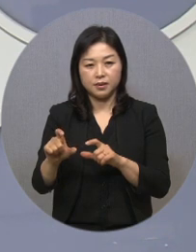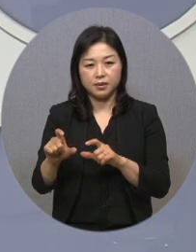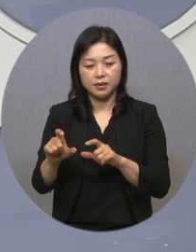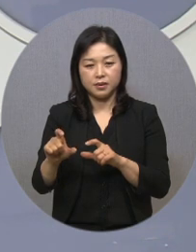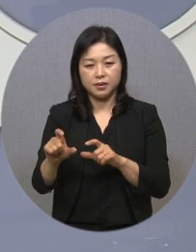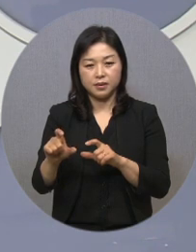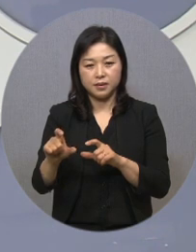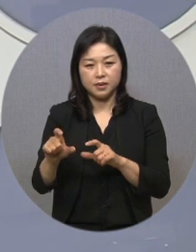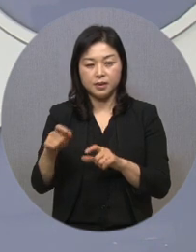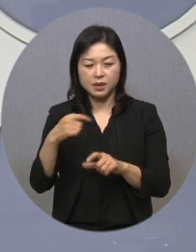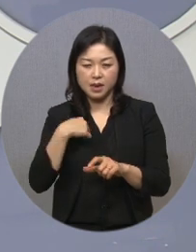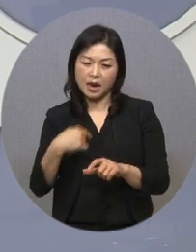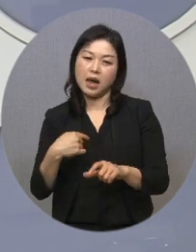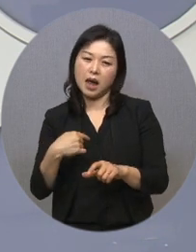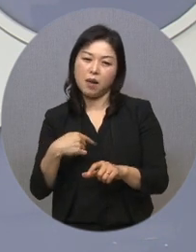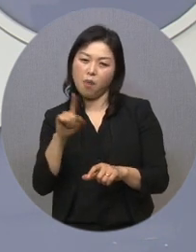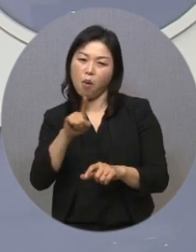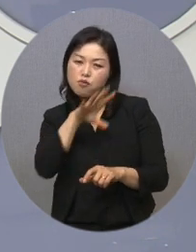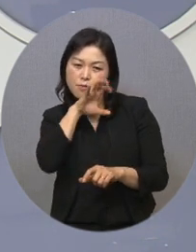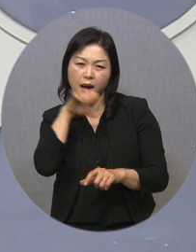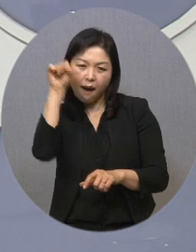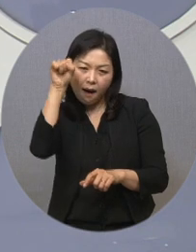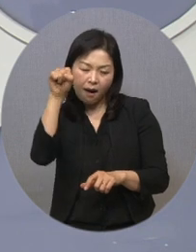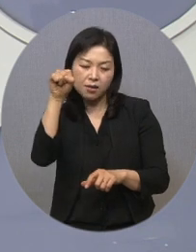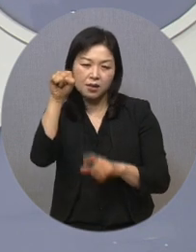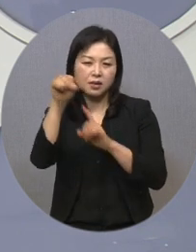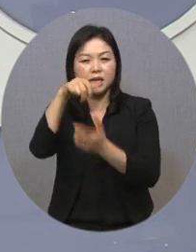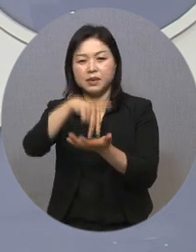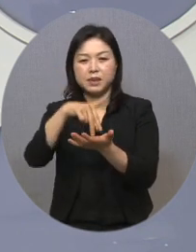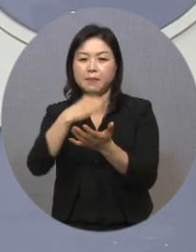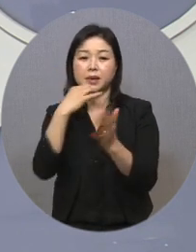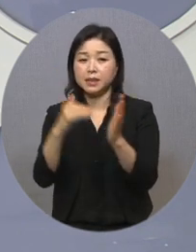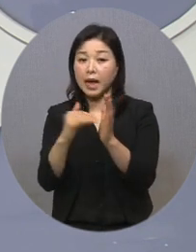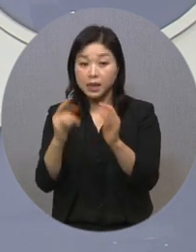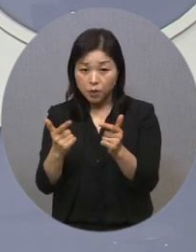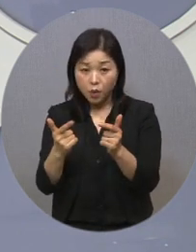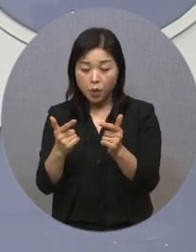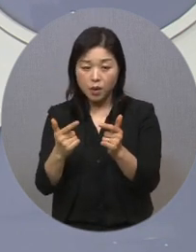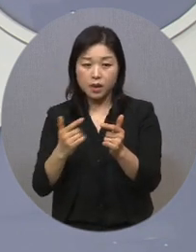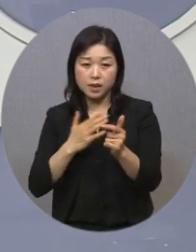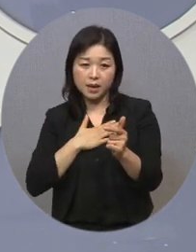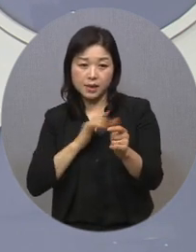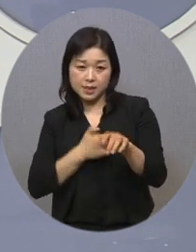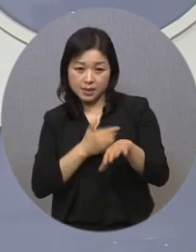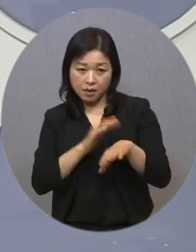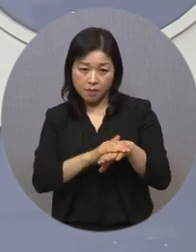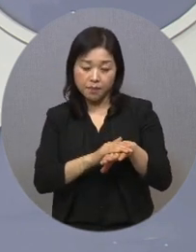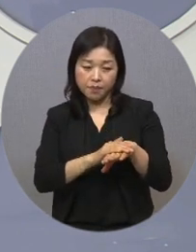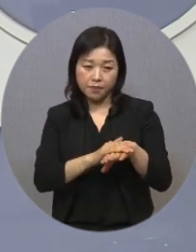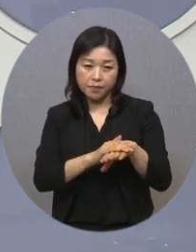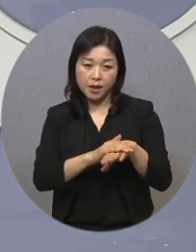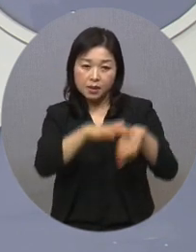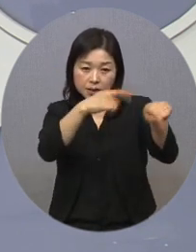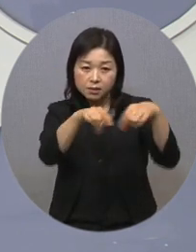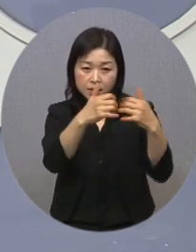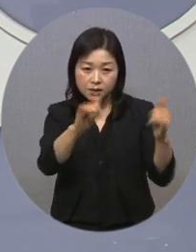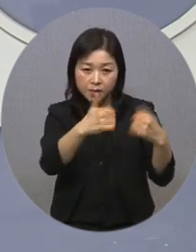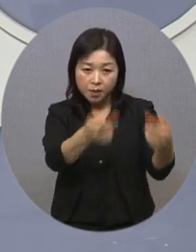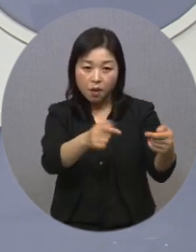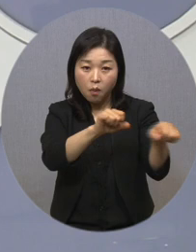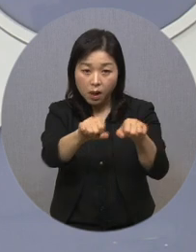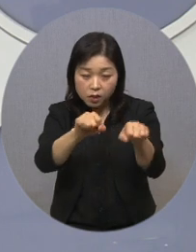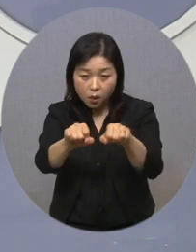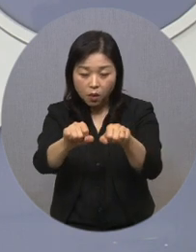대리로서 비판자에 멈추는 것이 아니라 직접적으로 직접 정치인으로서 활동과